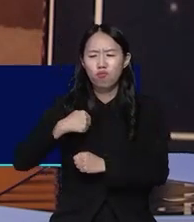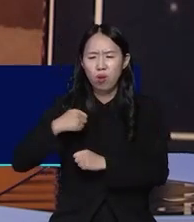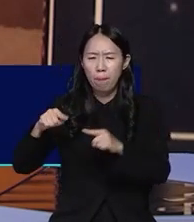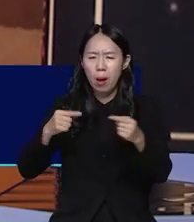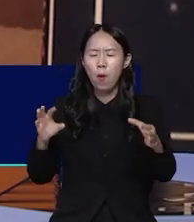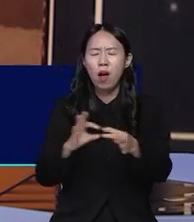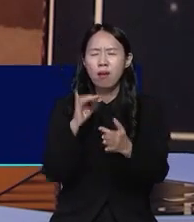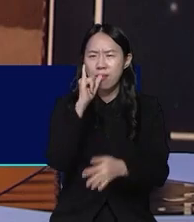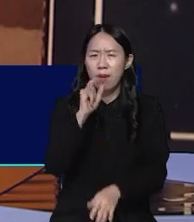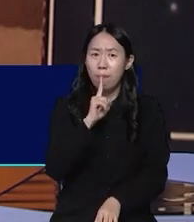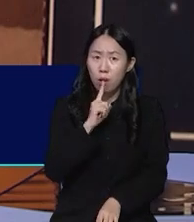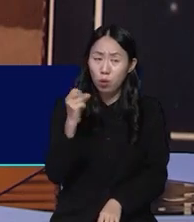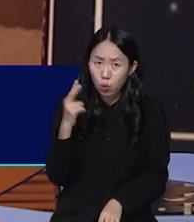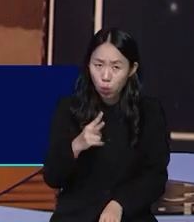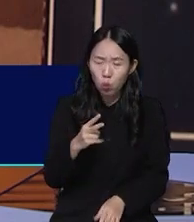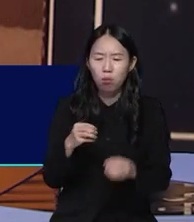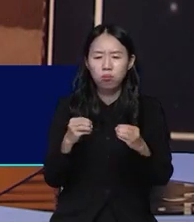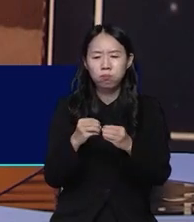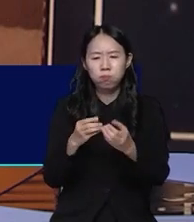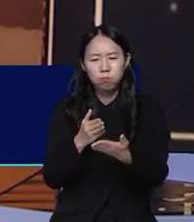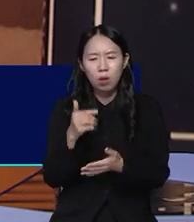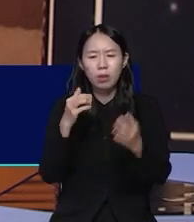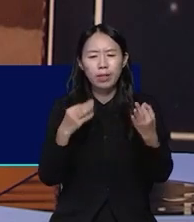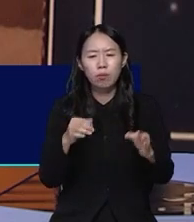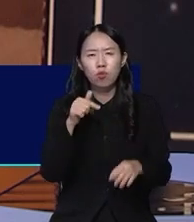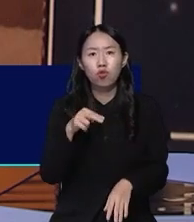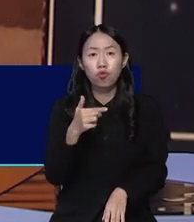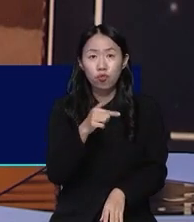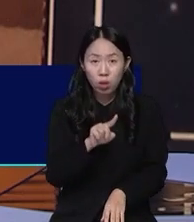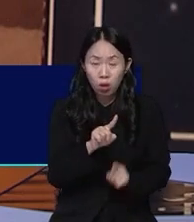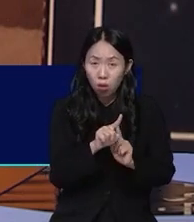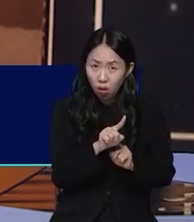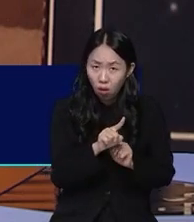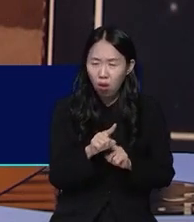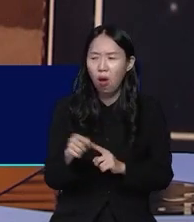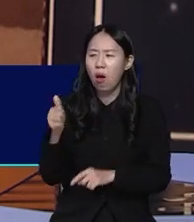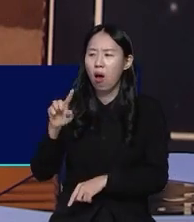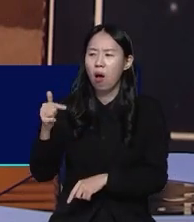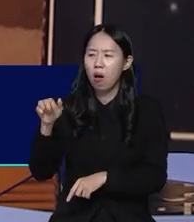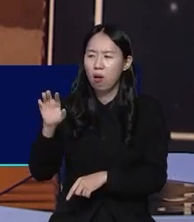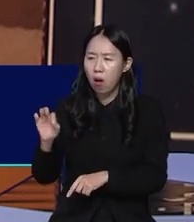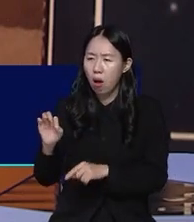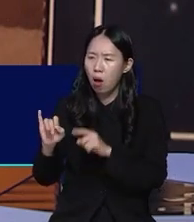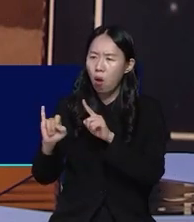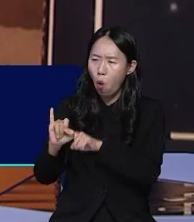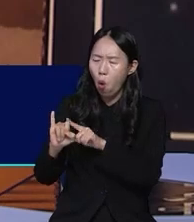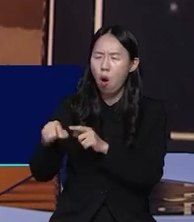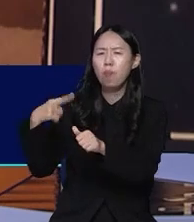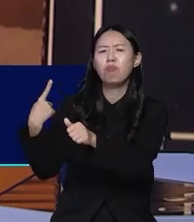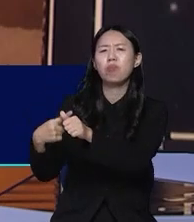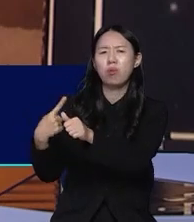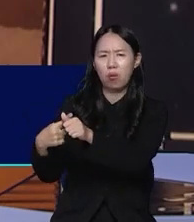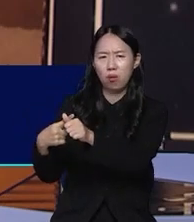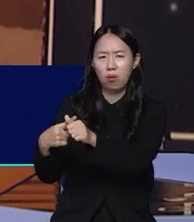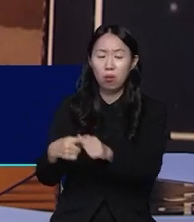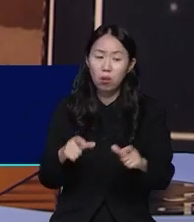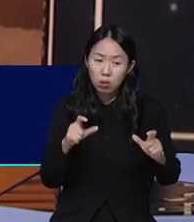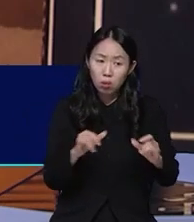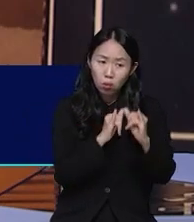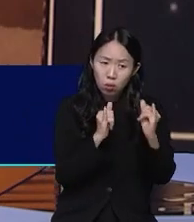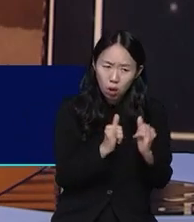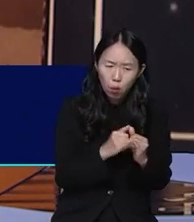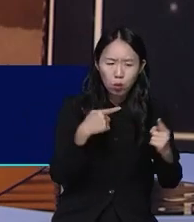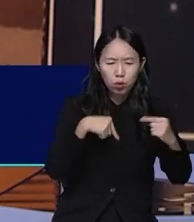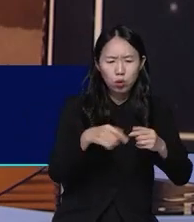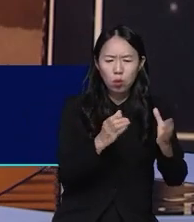작가 김규나 씨도 5.18을 소재로 소설을 쓴 한강 작가를 원색적으로 비난했습니다. 지역사회와